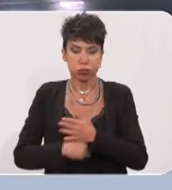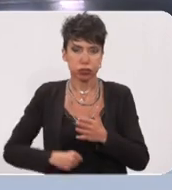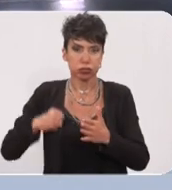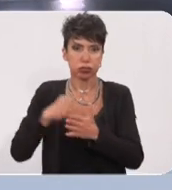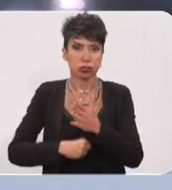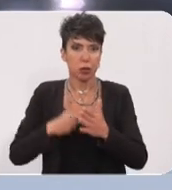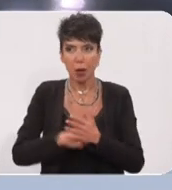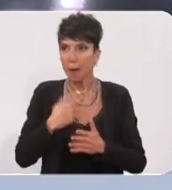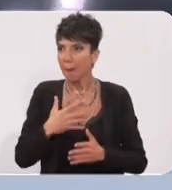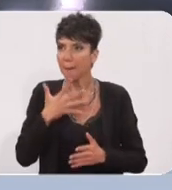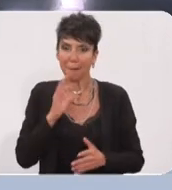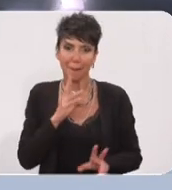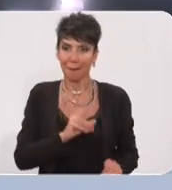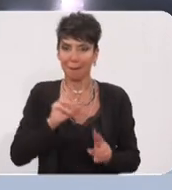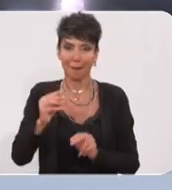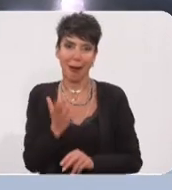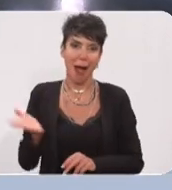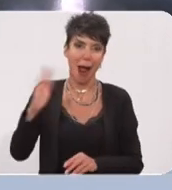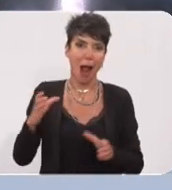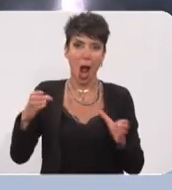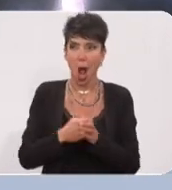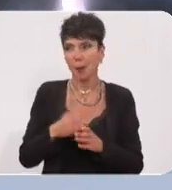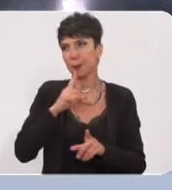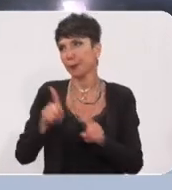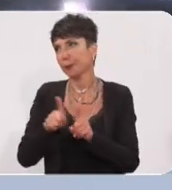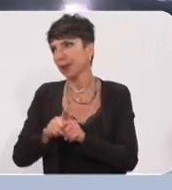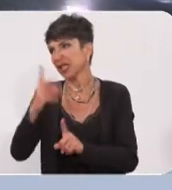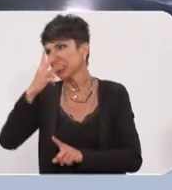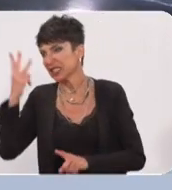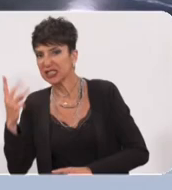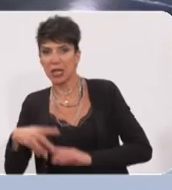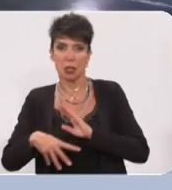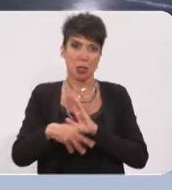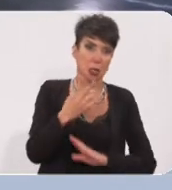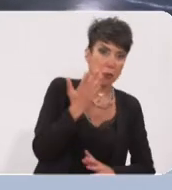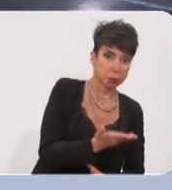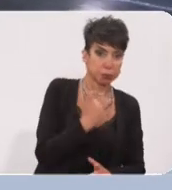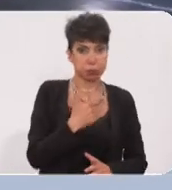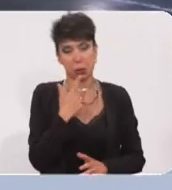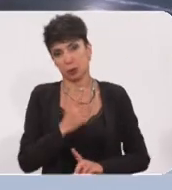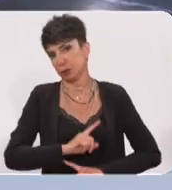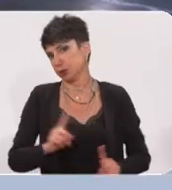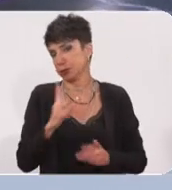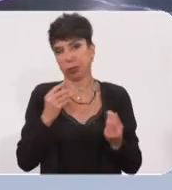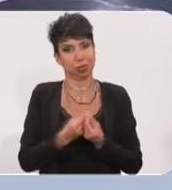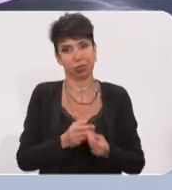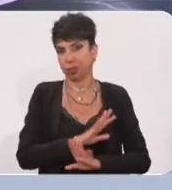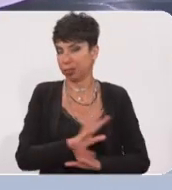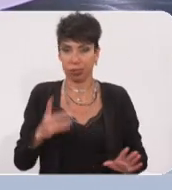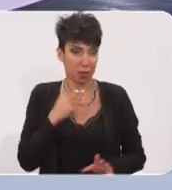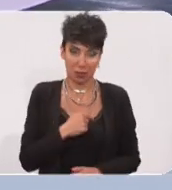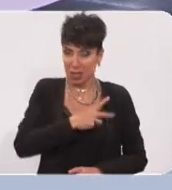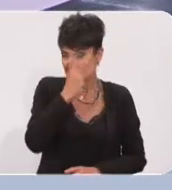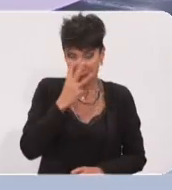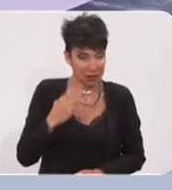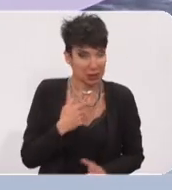αθρίζεται με άλλα κόμματα όπως ο ΣΥΡΙΖΑ ή το ΠΑΣΟΚ, τα οποία ταυτίστηκαν σε στρατηγικά ζητήματα με τη Νέα Δημοκρατία και γι' αυτό το λόγο, αν